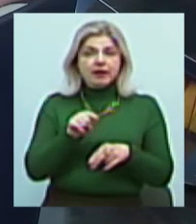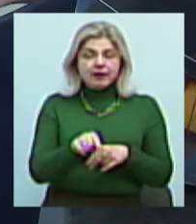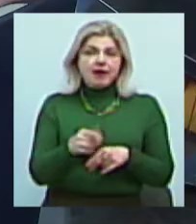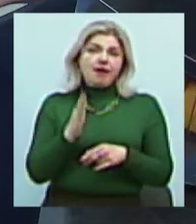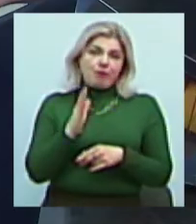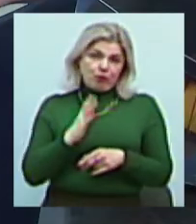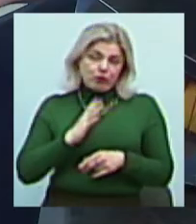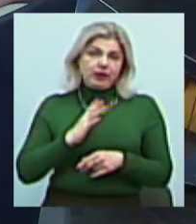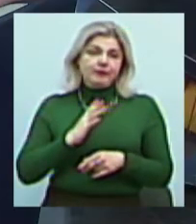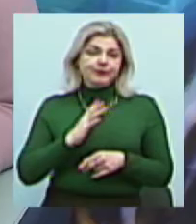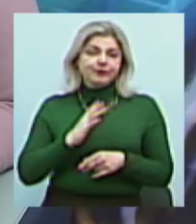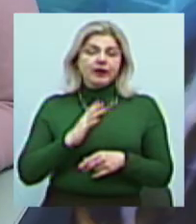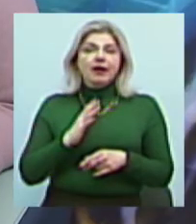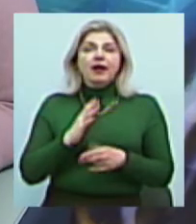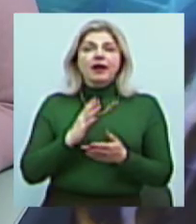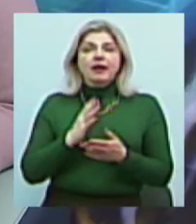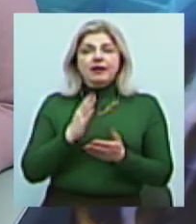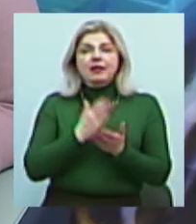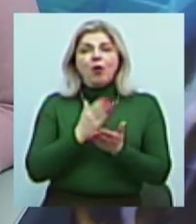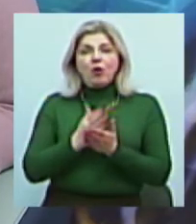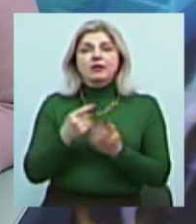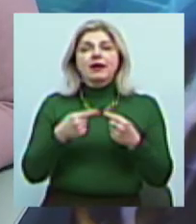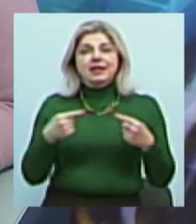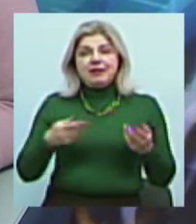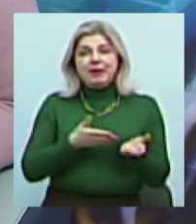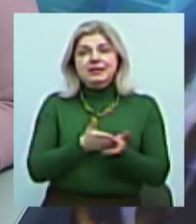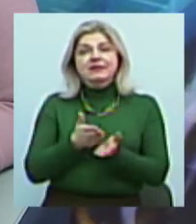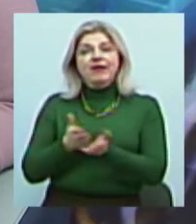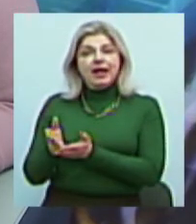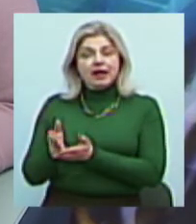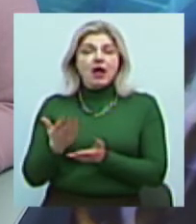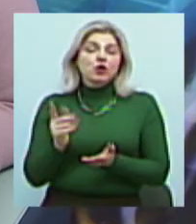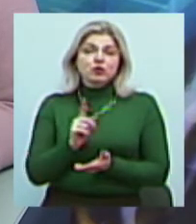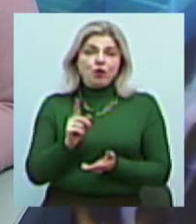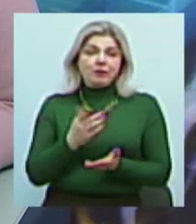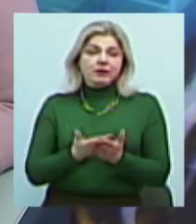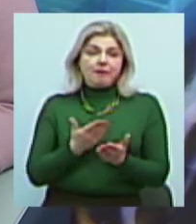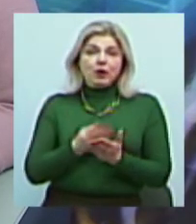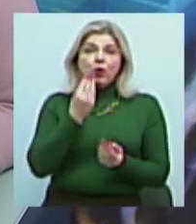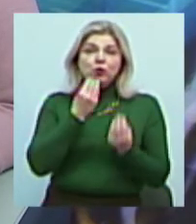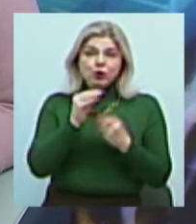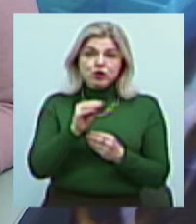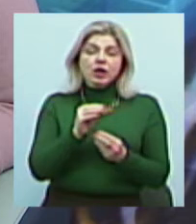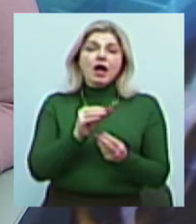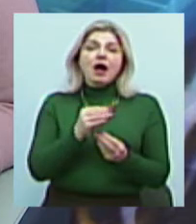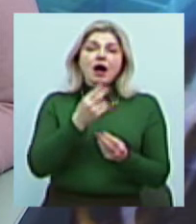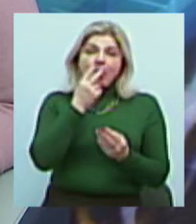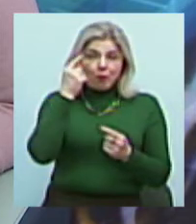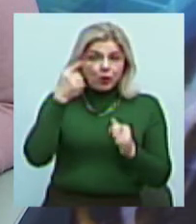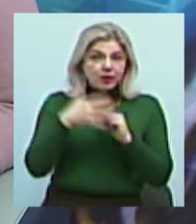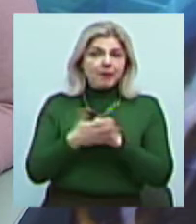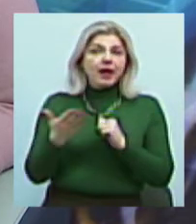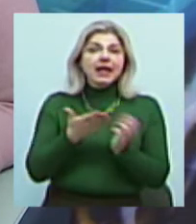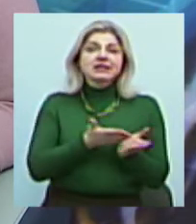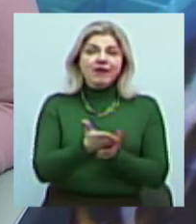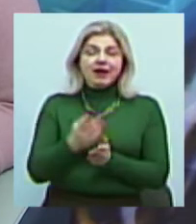які були розташовані за різними сферами. І щоб, скажімо, було краще розуміти, в яких сферах, ми розділили на